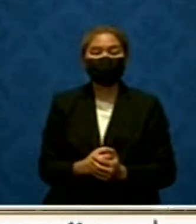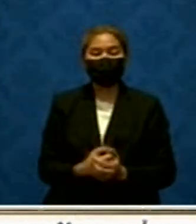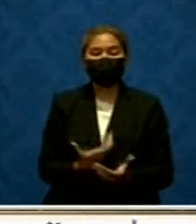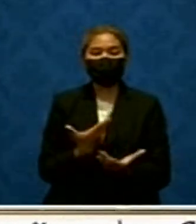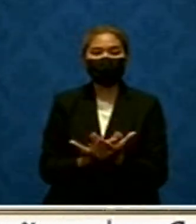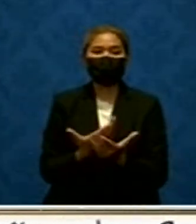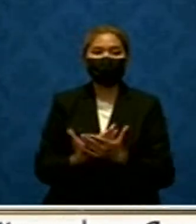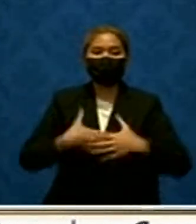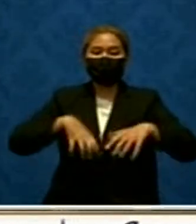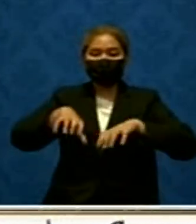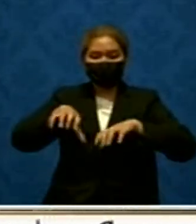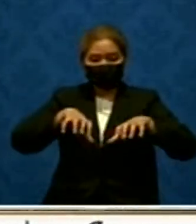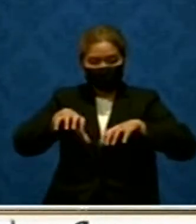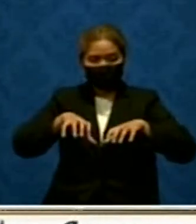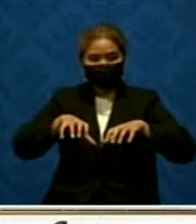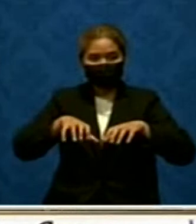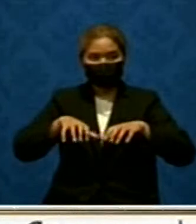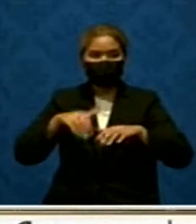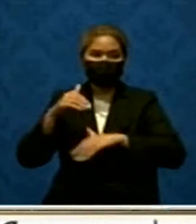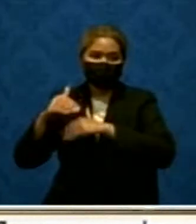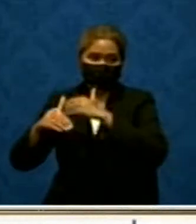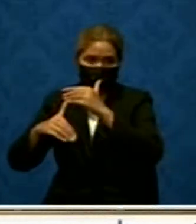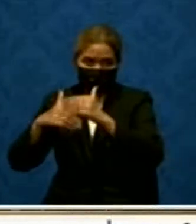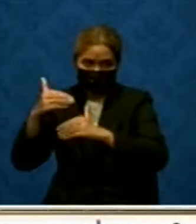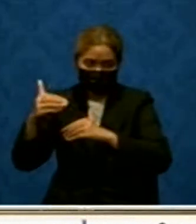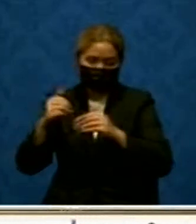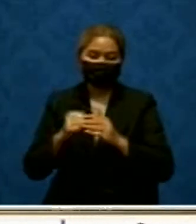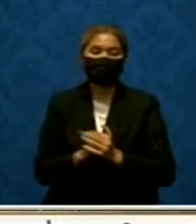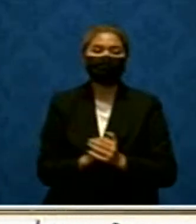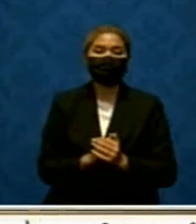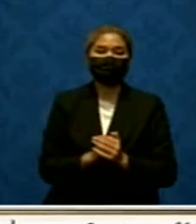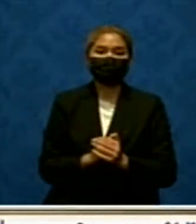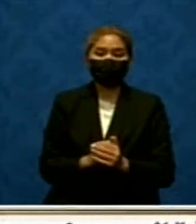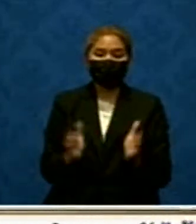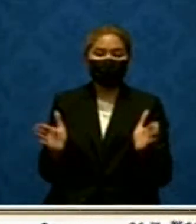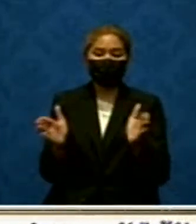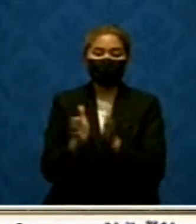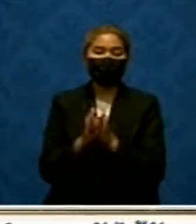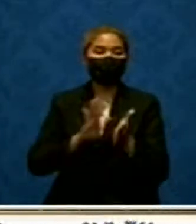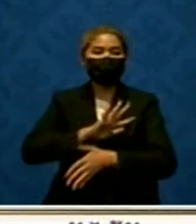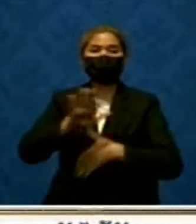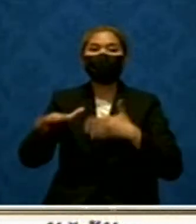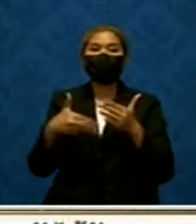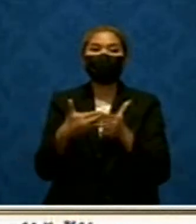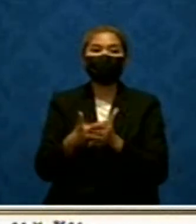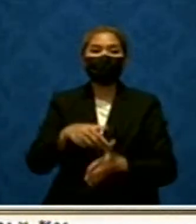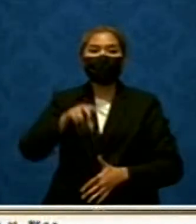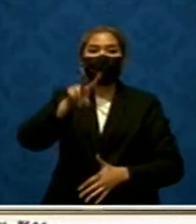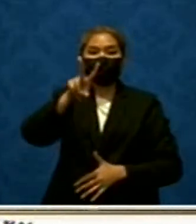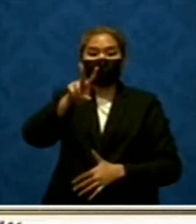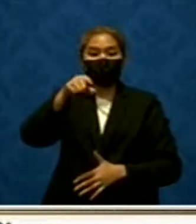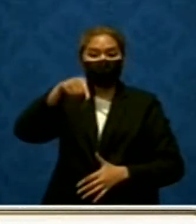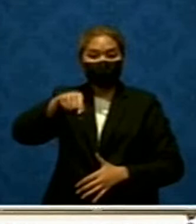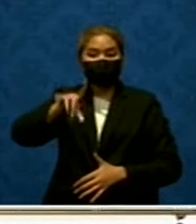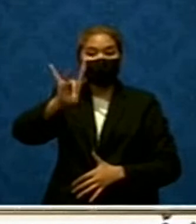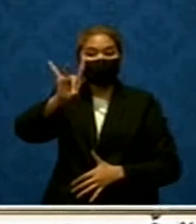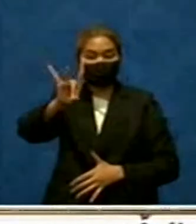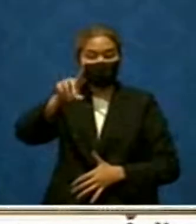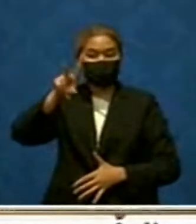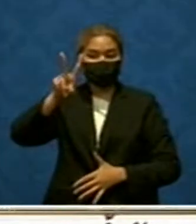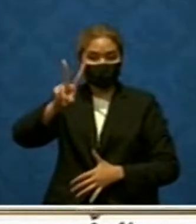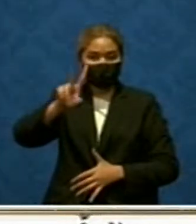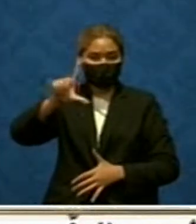ทั้หมทผมพูดมานี้ ธรรมทานครับ สิหลีรวมแล้นะครับ เป็เงิอยู่ประมาณ 2.782